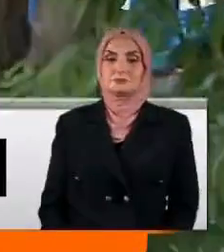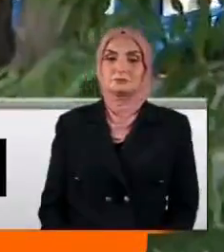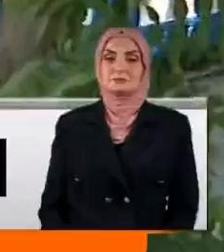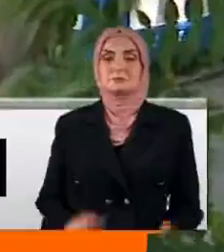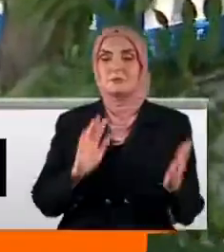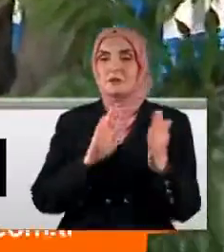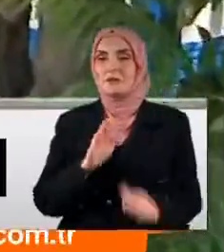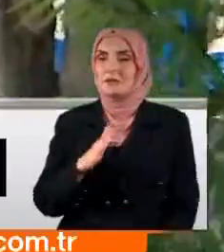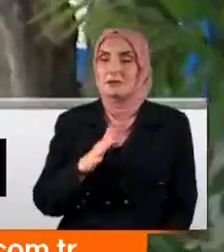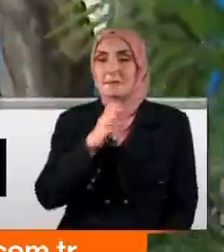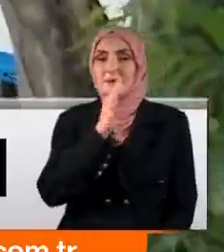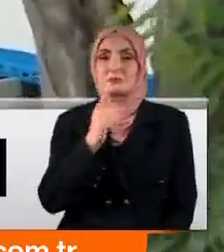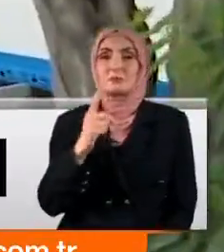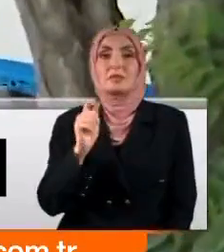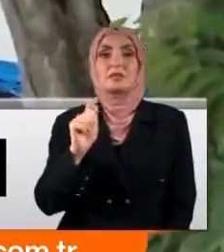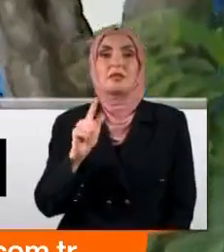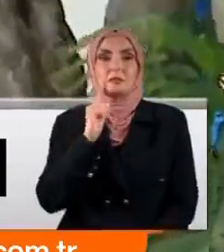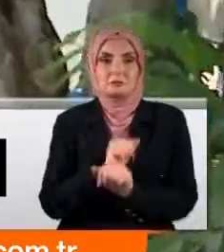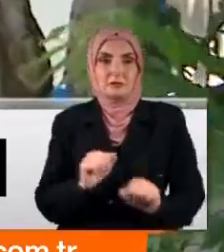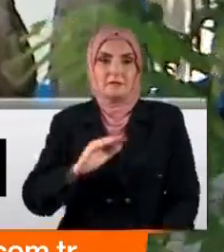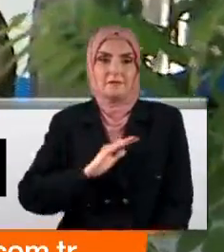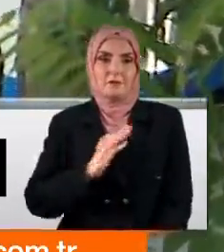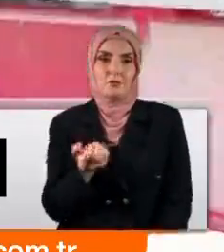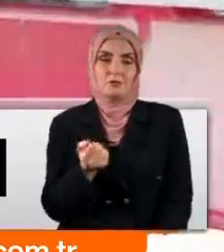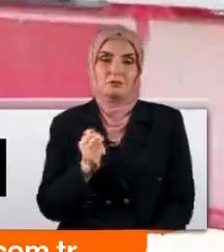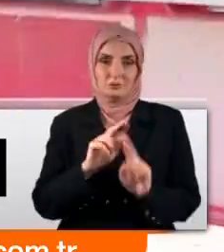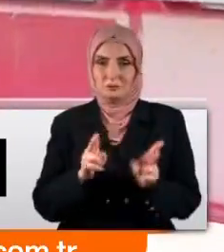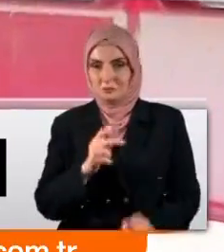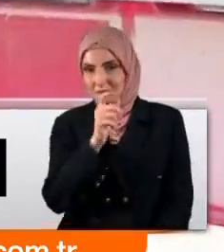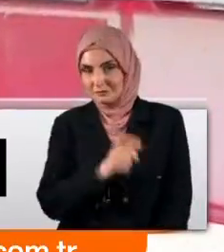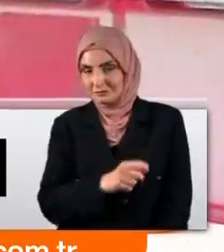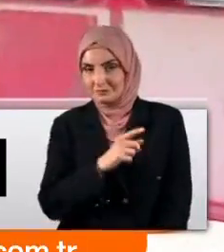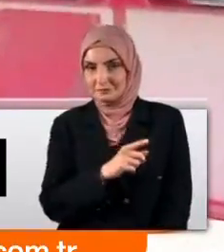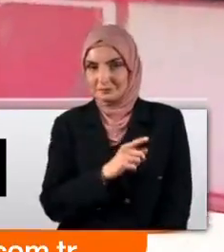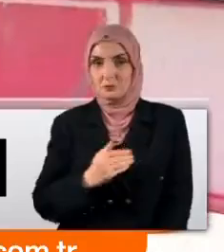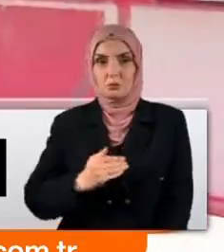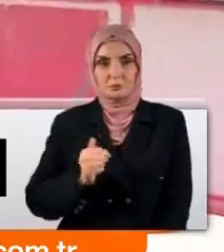Yaklaşık 500 bin lira zarara uğrayan köfteci ise önümüzdeki günlerde Ankara Büyükşehir